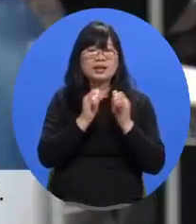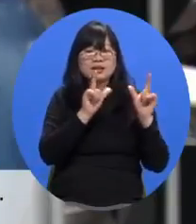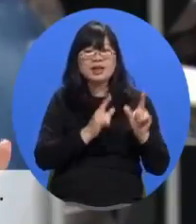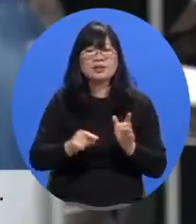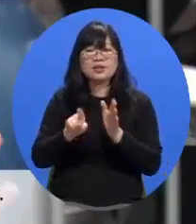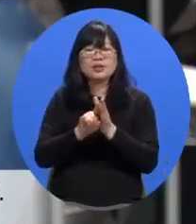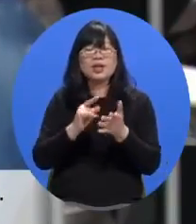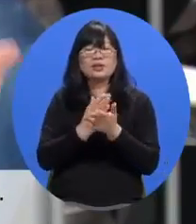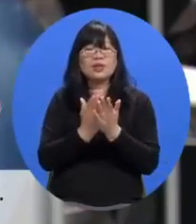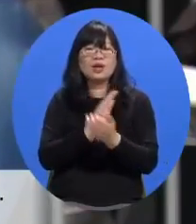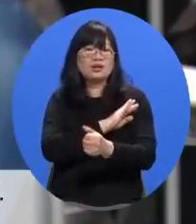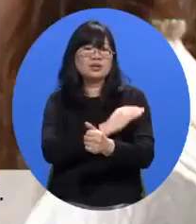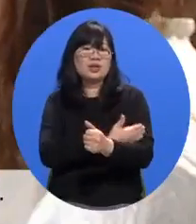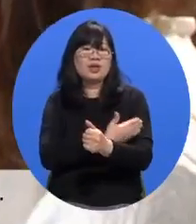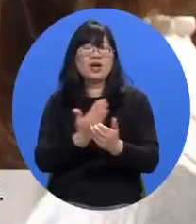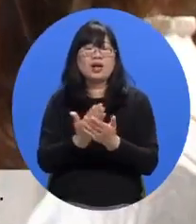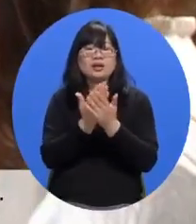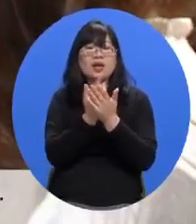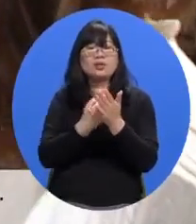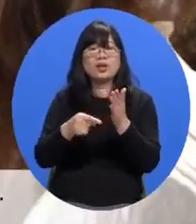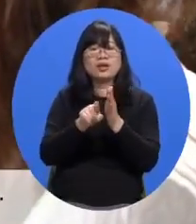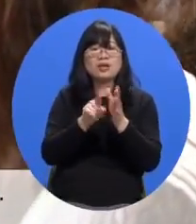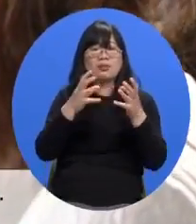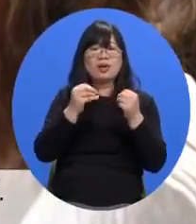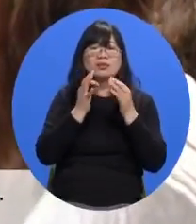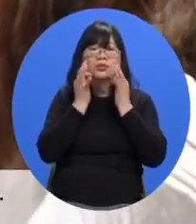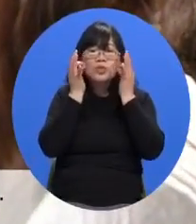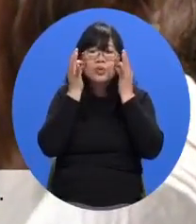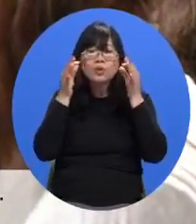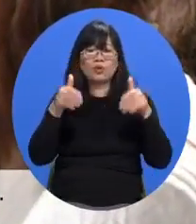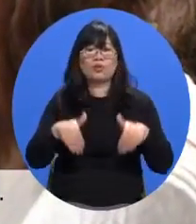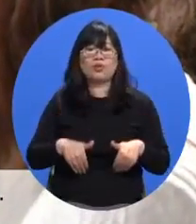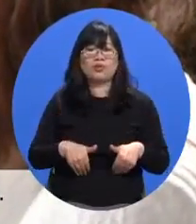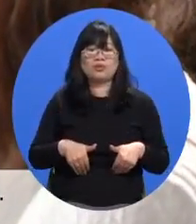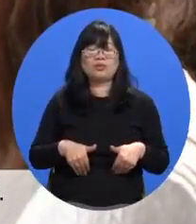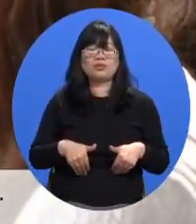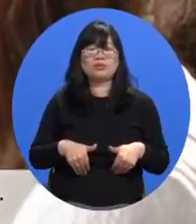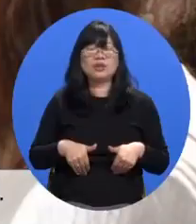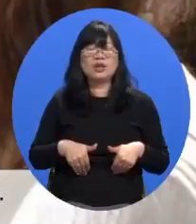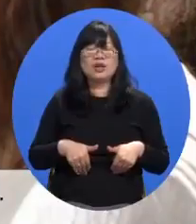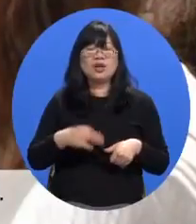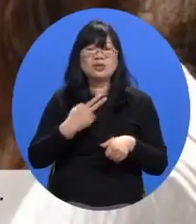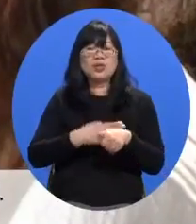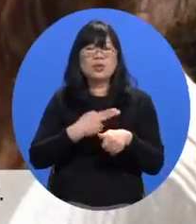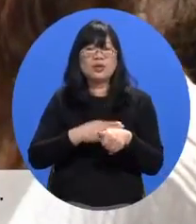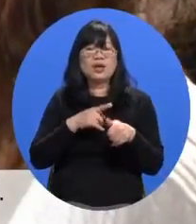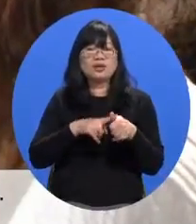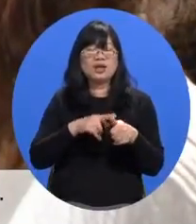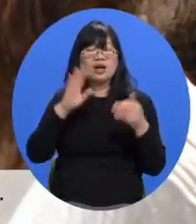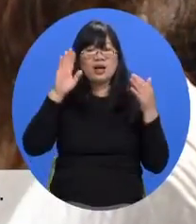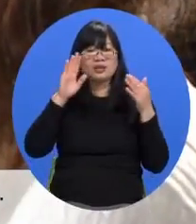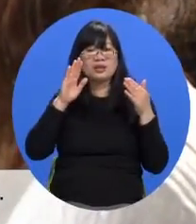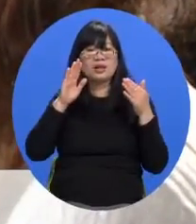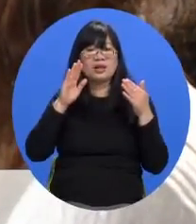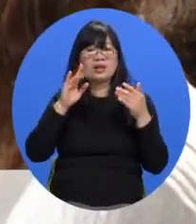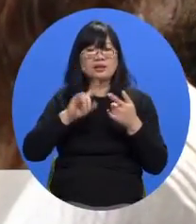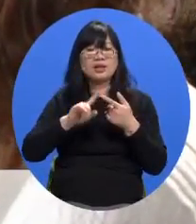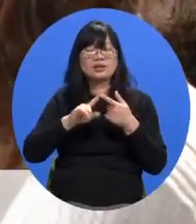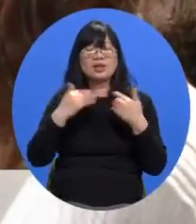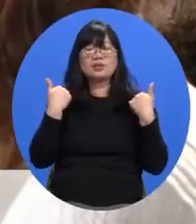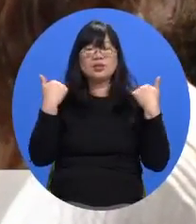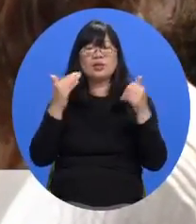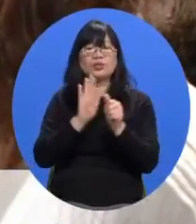여러 역량들 이거를 향상시키기 위해서 많은 노력을 하고 계시거든요. 그러니까 교사가 학생들의